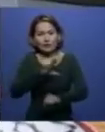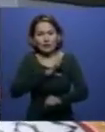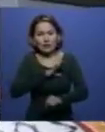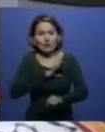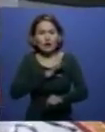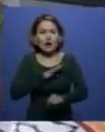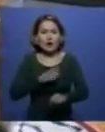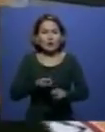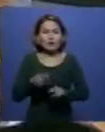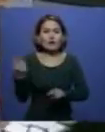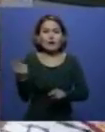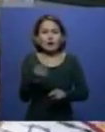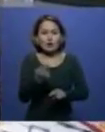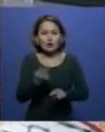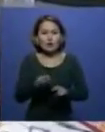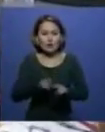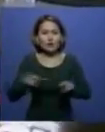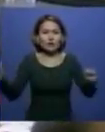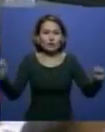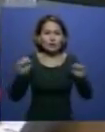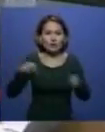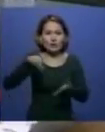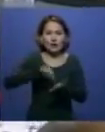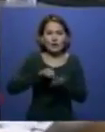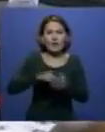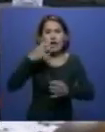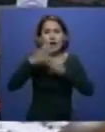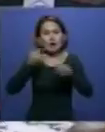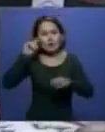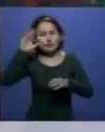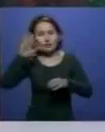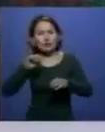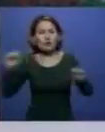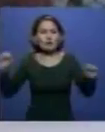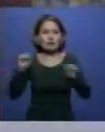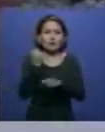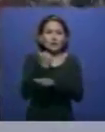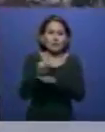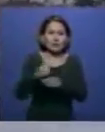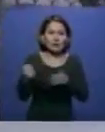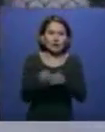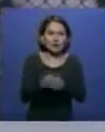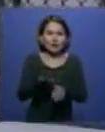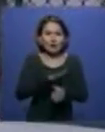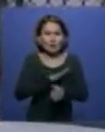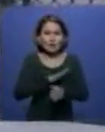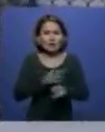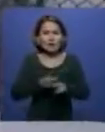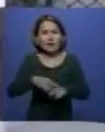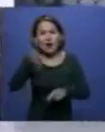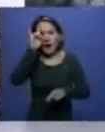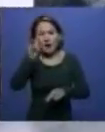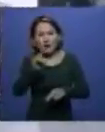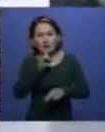тағыныпты. Екеуі Алаш Прайд ұйғарымы бойынша әлем чемпионы атануға ұмтылған. Былайша айтқанда, алтын белдік үшін жетпе-жек, өзі қазақ болса,